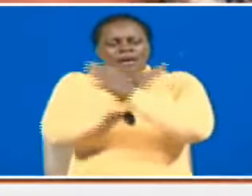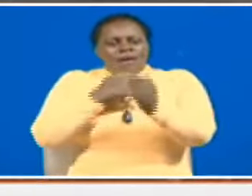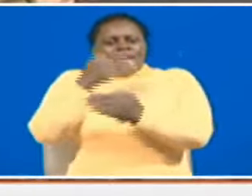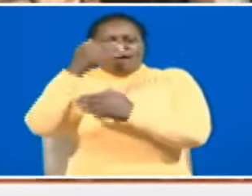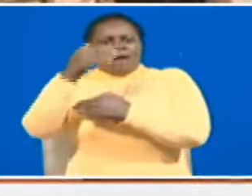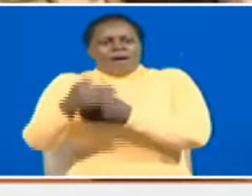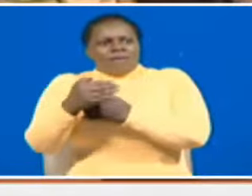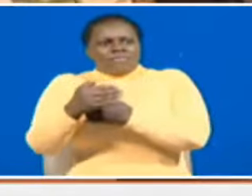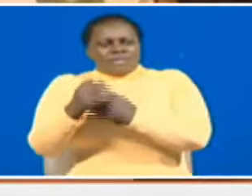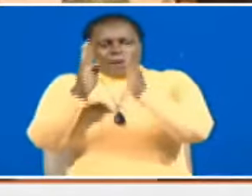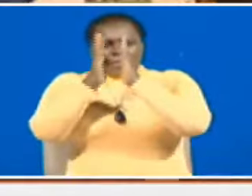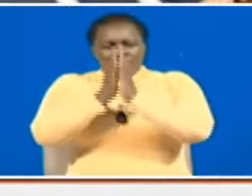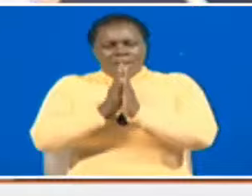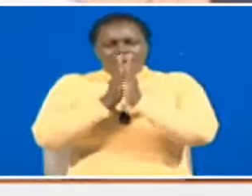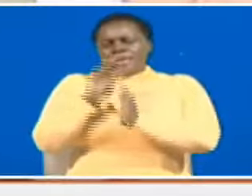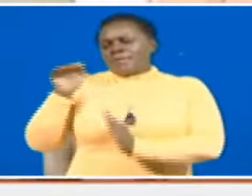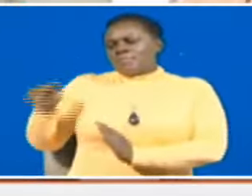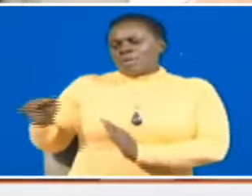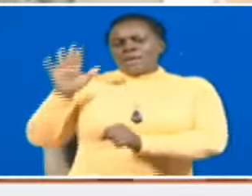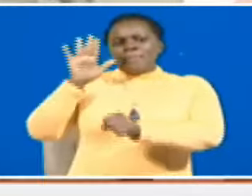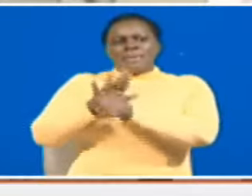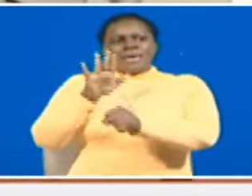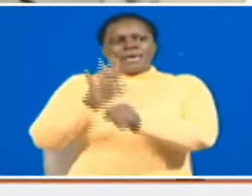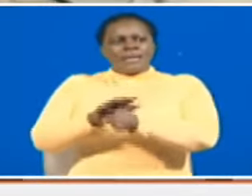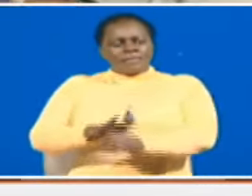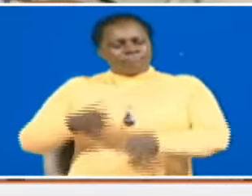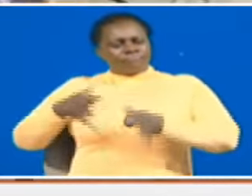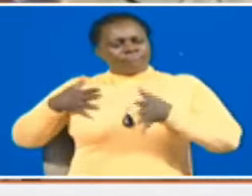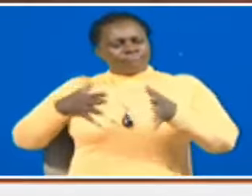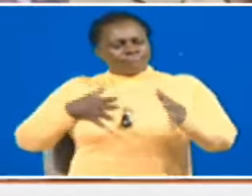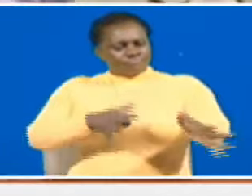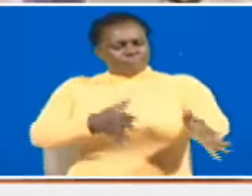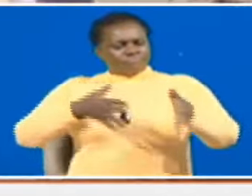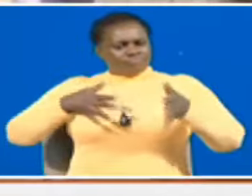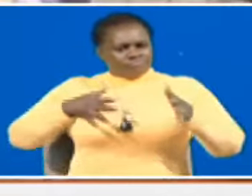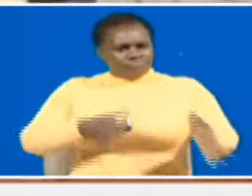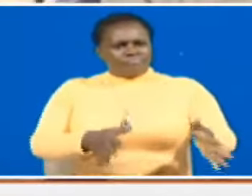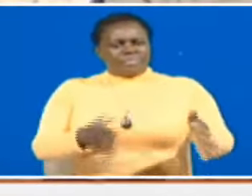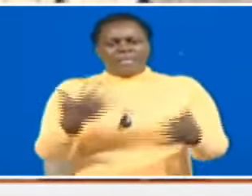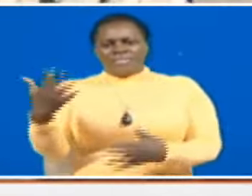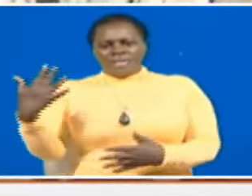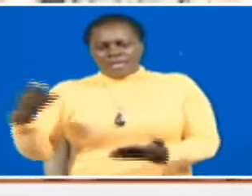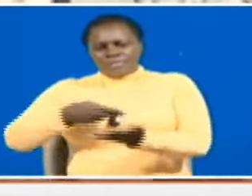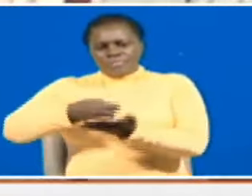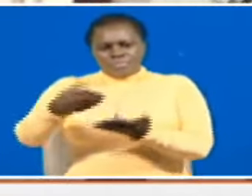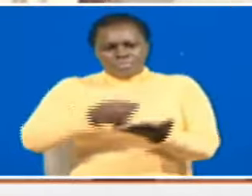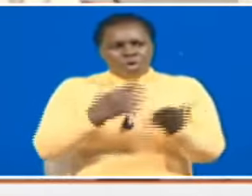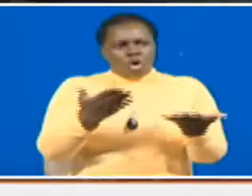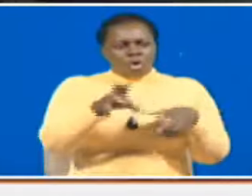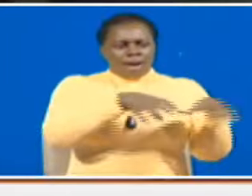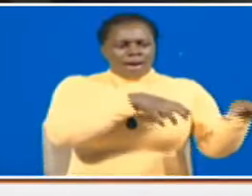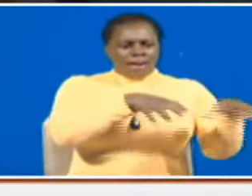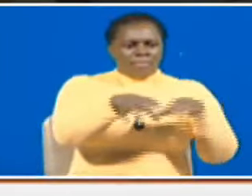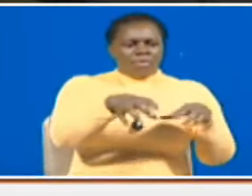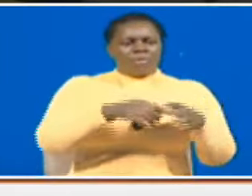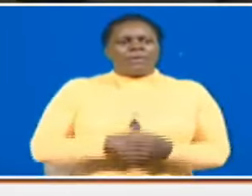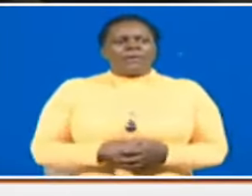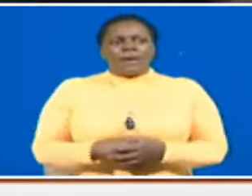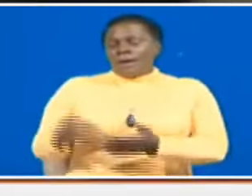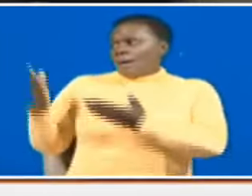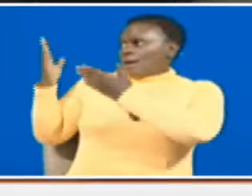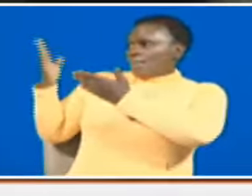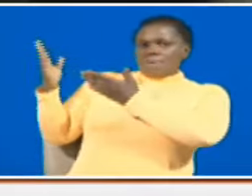ya swala ya asubuhi, wengi wakajitoma maeneo ya ununuzi kununua aidha bidhaa au mifugo. Hapa